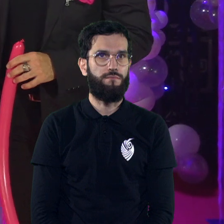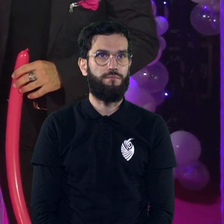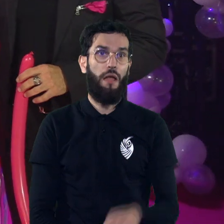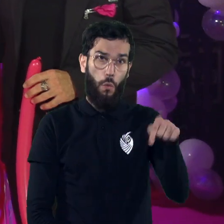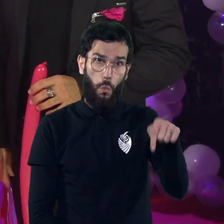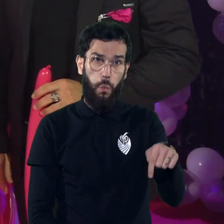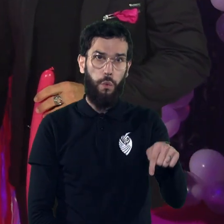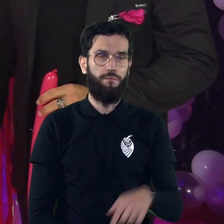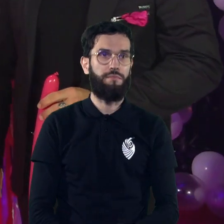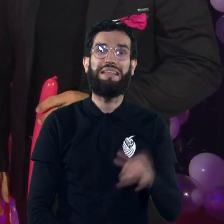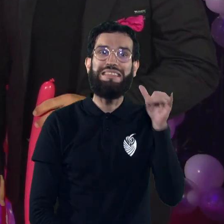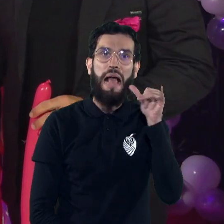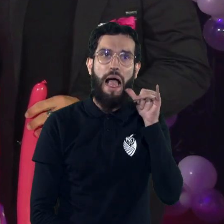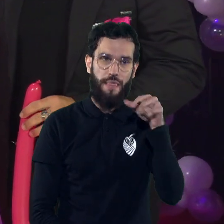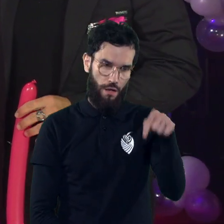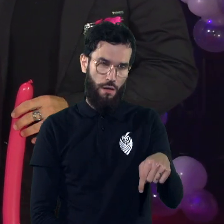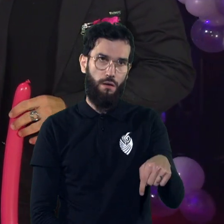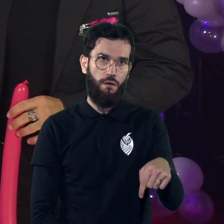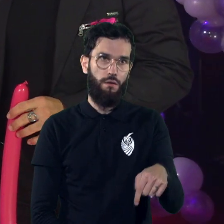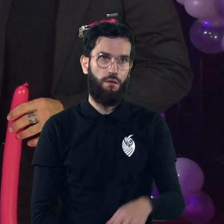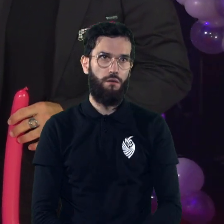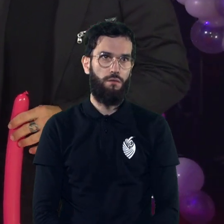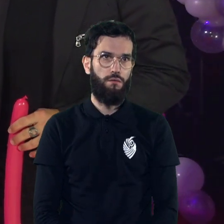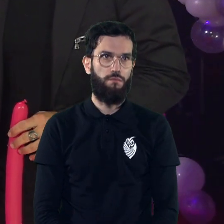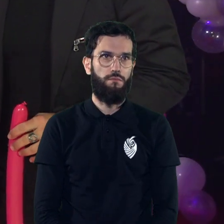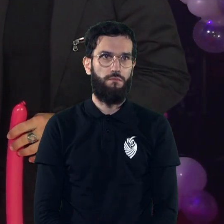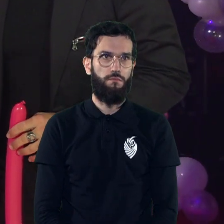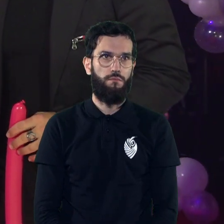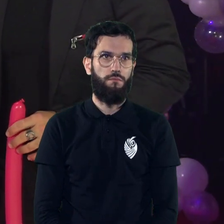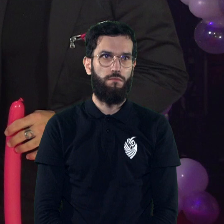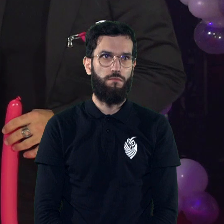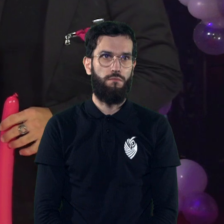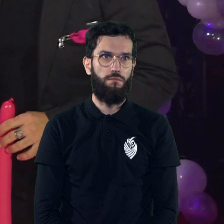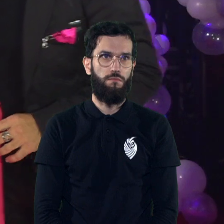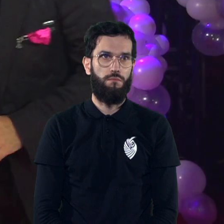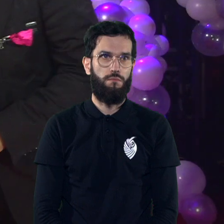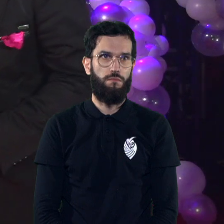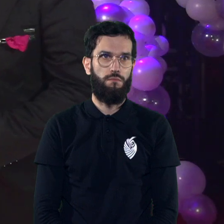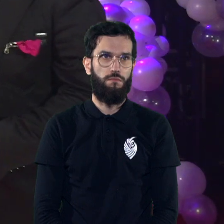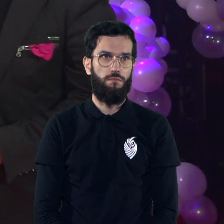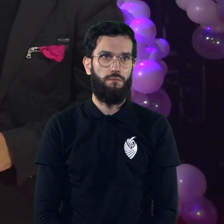Stlač gombič. Ktorý? Zelený. A? Nejde. Nevieš nasadiť. Zlá pumpa.